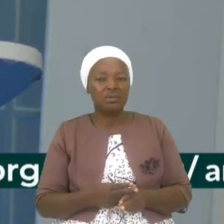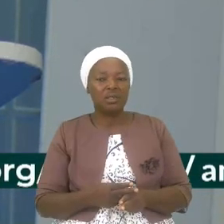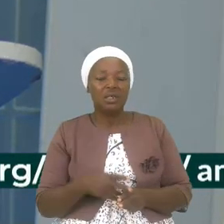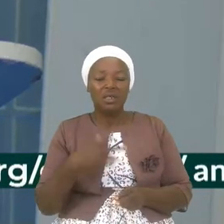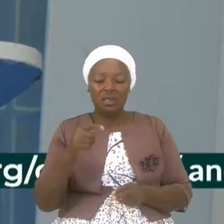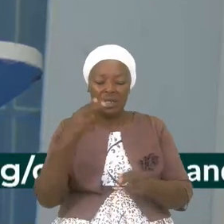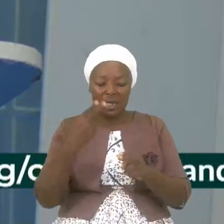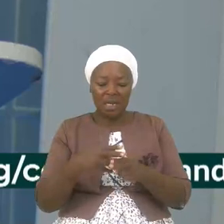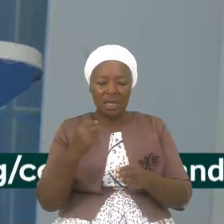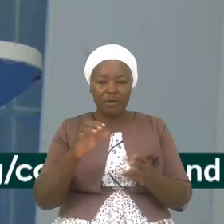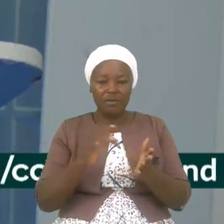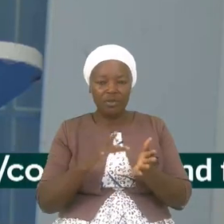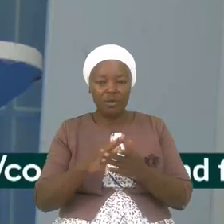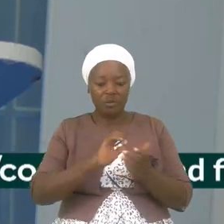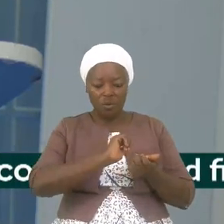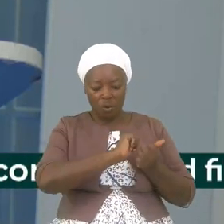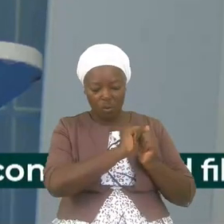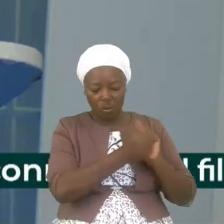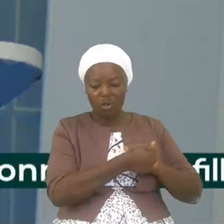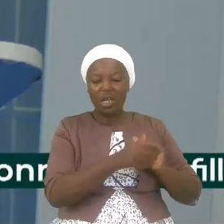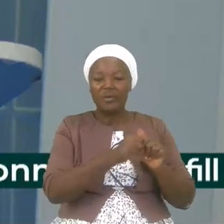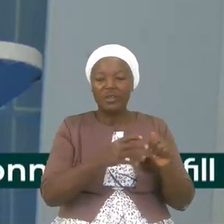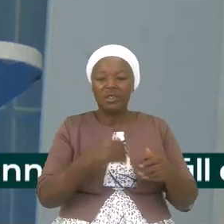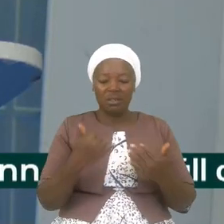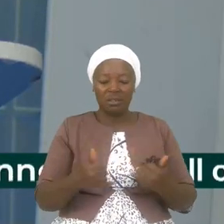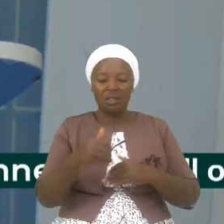Le nom de Jésus va tout détruire ce soir.